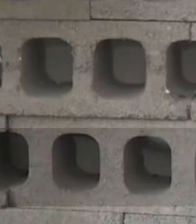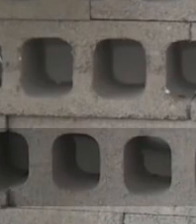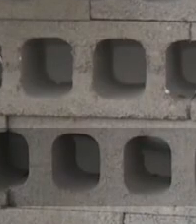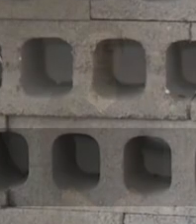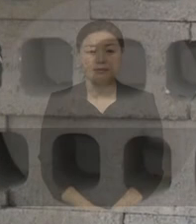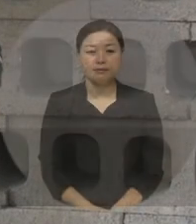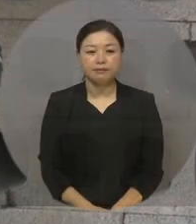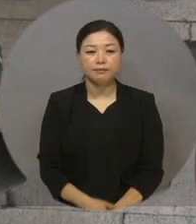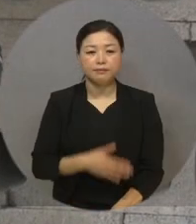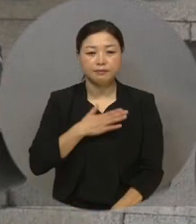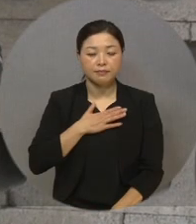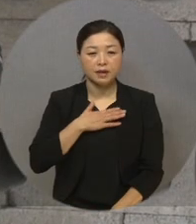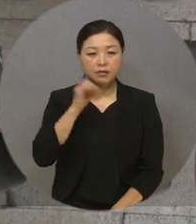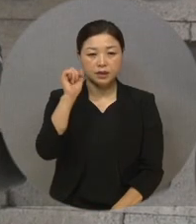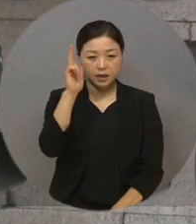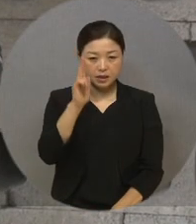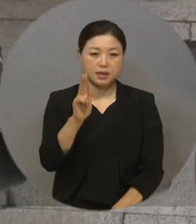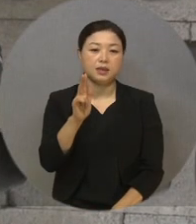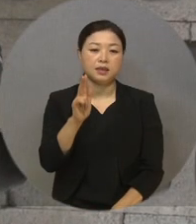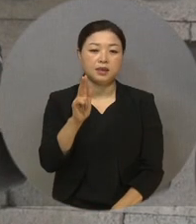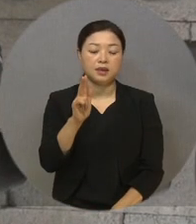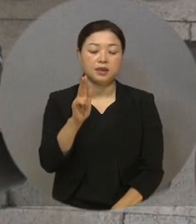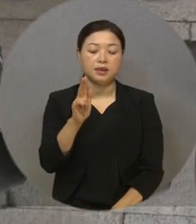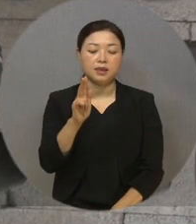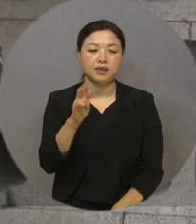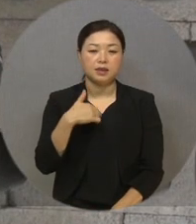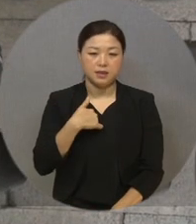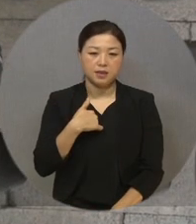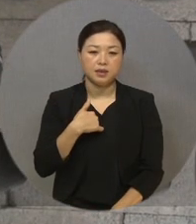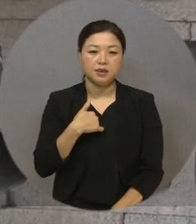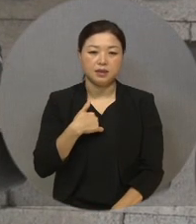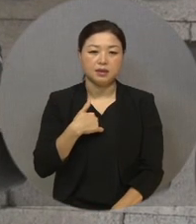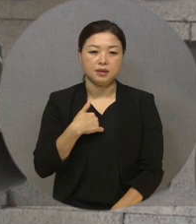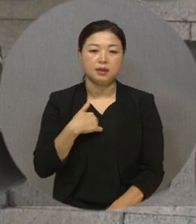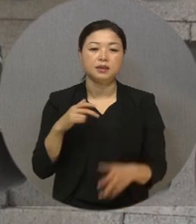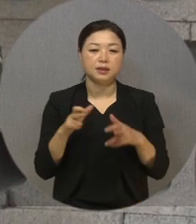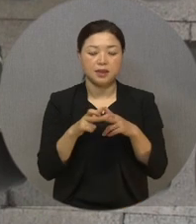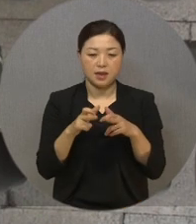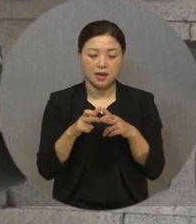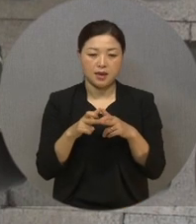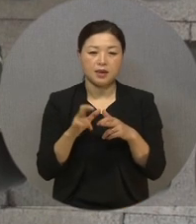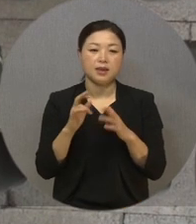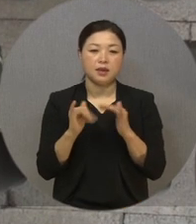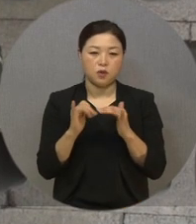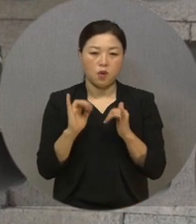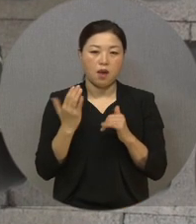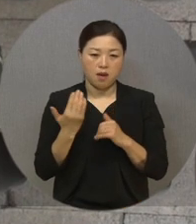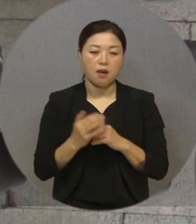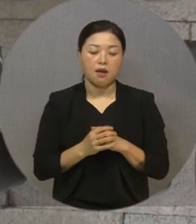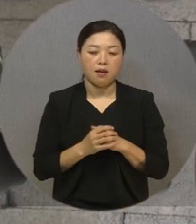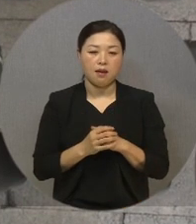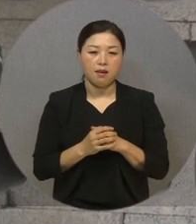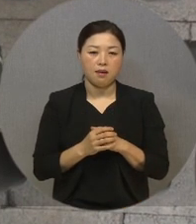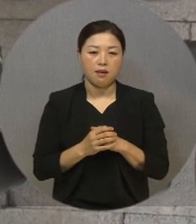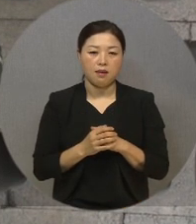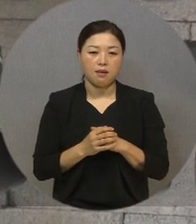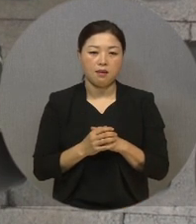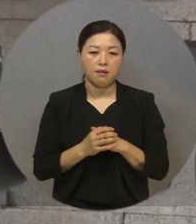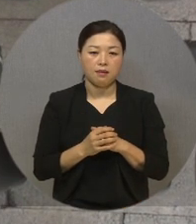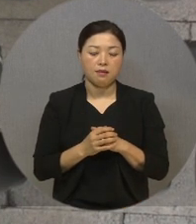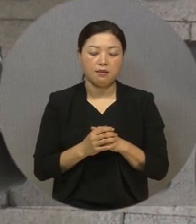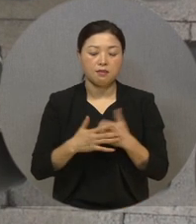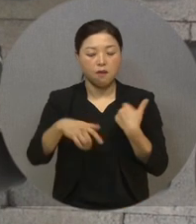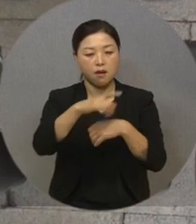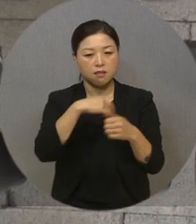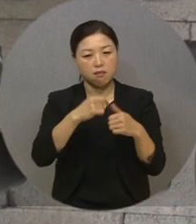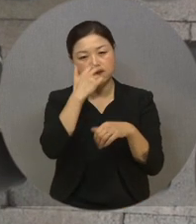어느 날 갑자기 맞이하게 된 장애 환경에 적응해야 되는데 또 아침에 눈을 뜨고